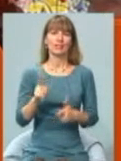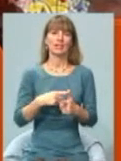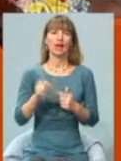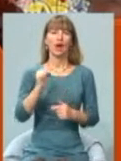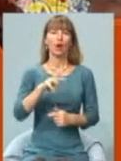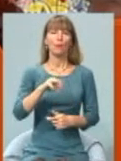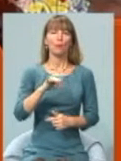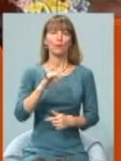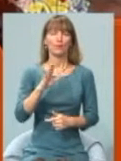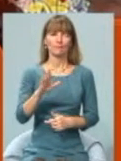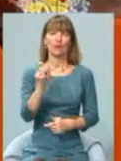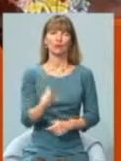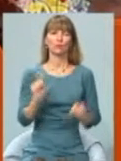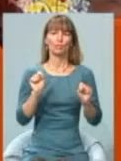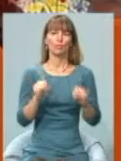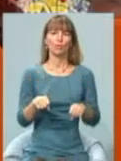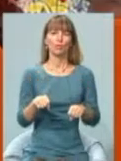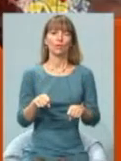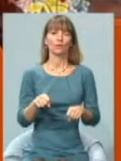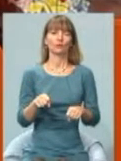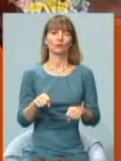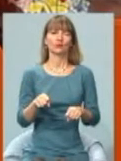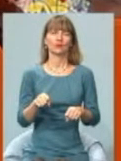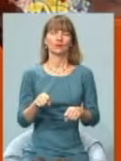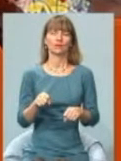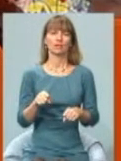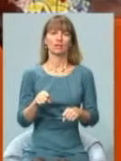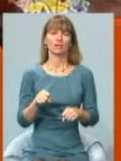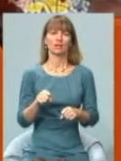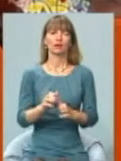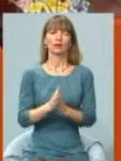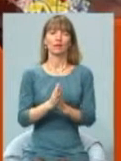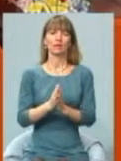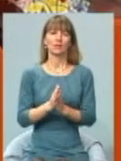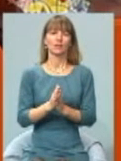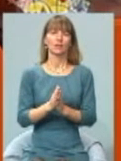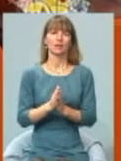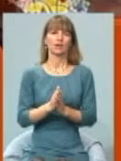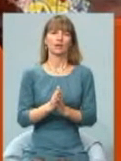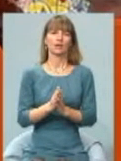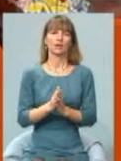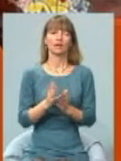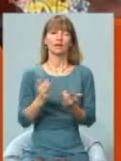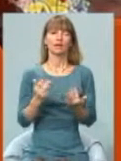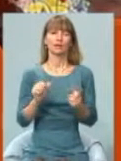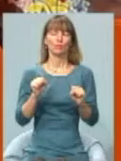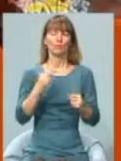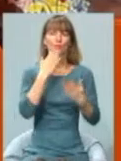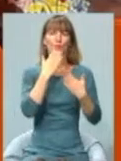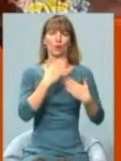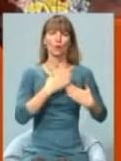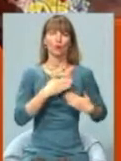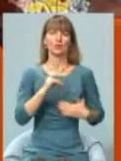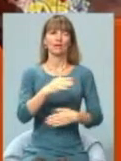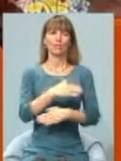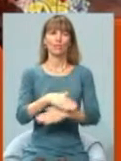А люди можуть закохатися просто так, або за добрі вчинки. Деякі можуть закохатися на